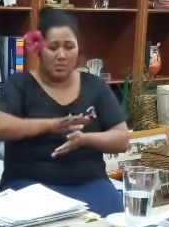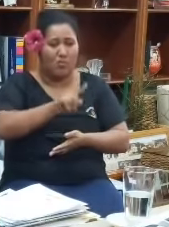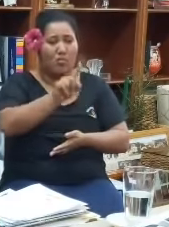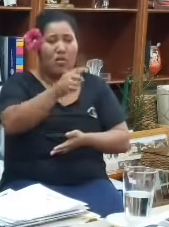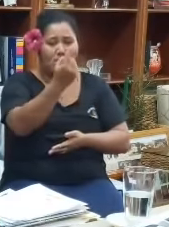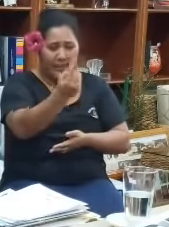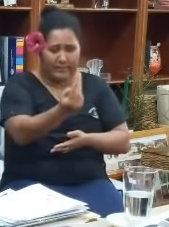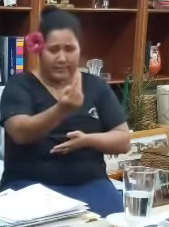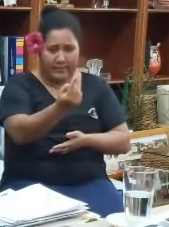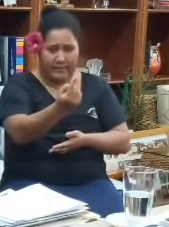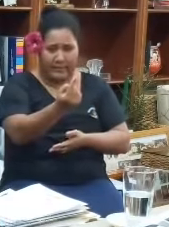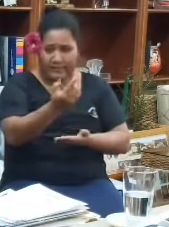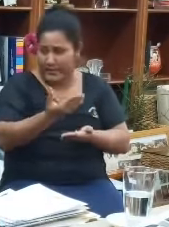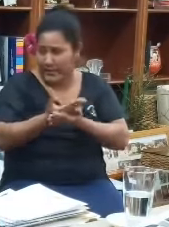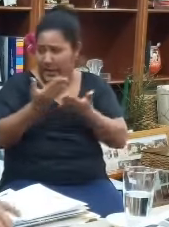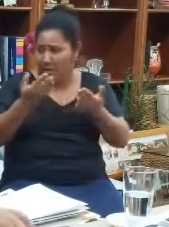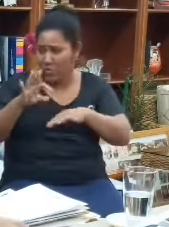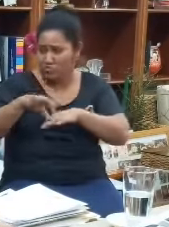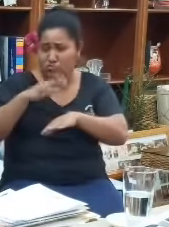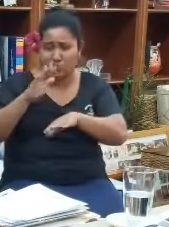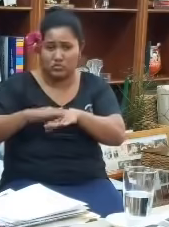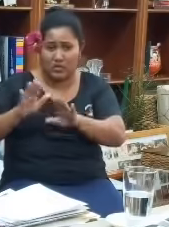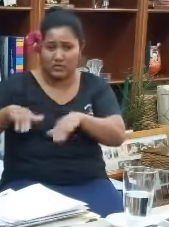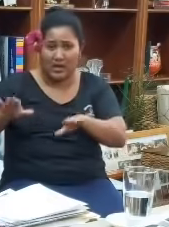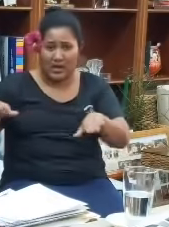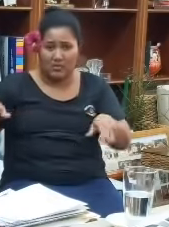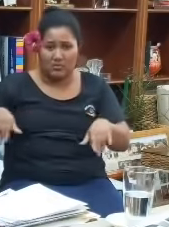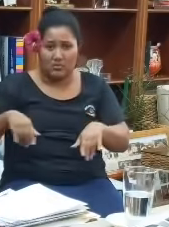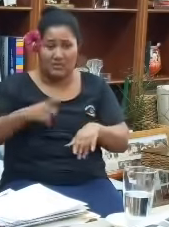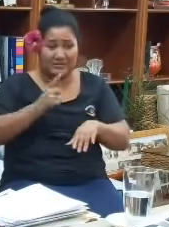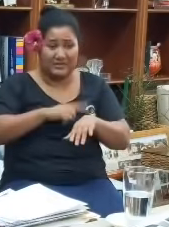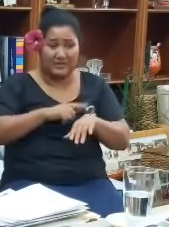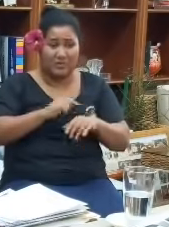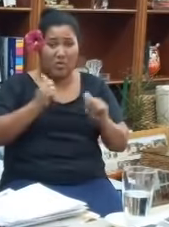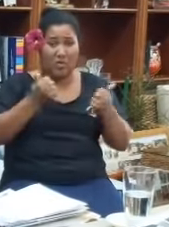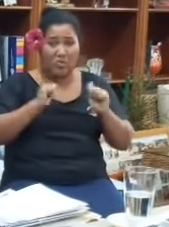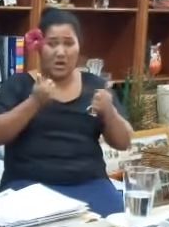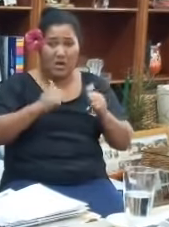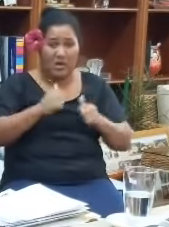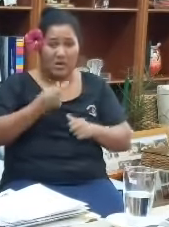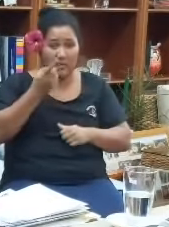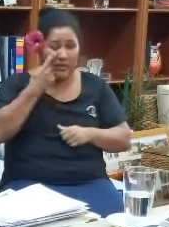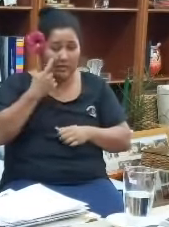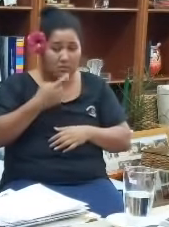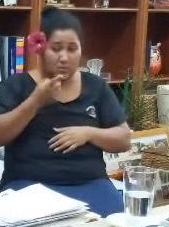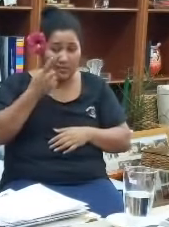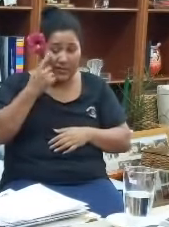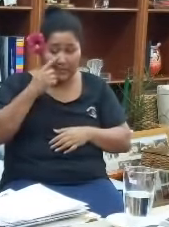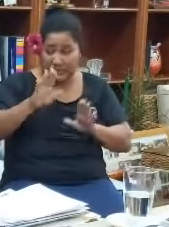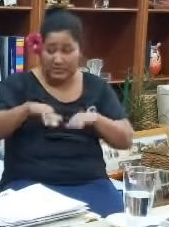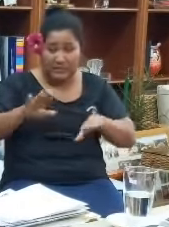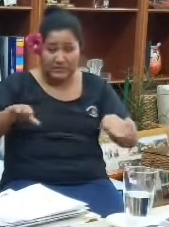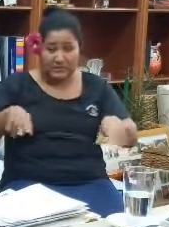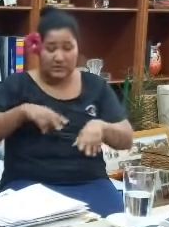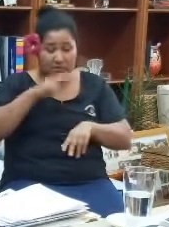nganga kai milale umma mai wa ele onga ha ki kilo ku lo so fa ngau le ki kilo